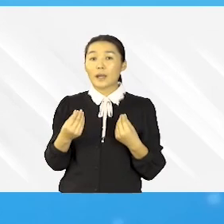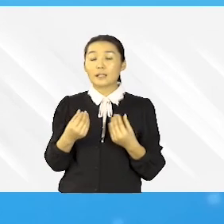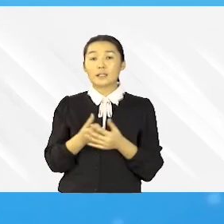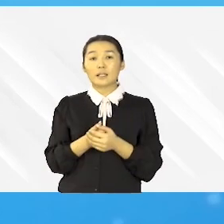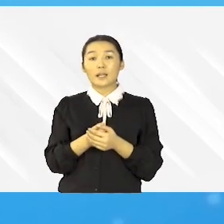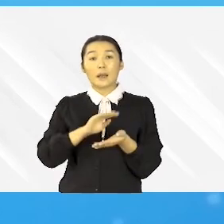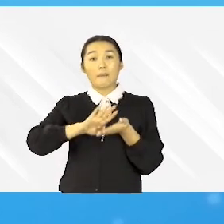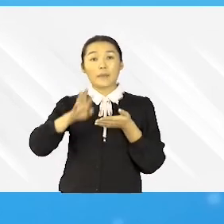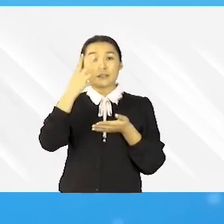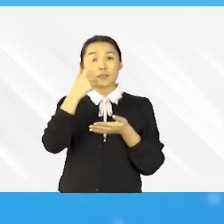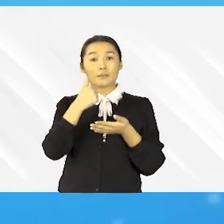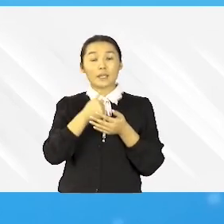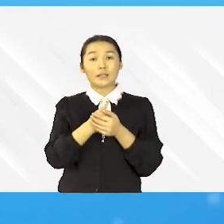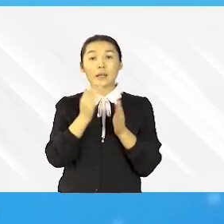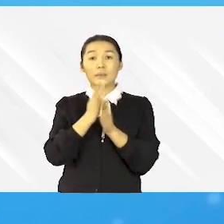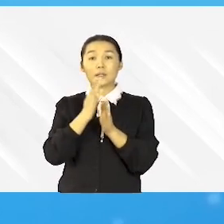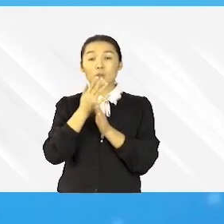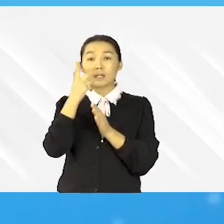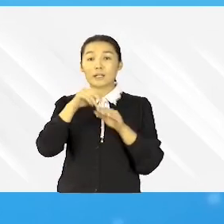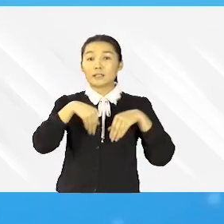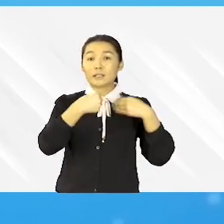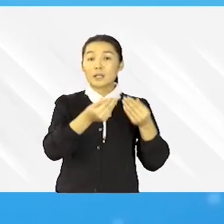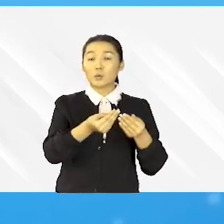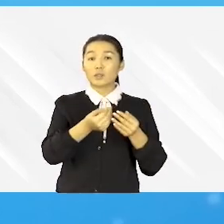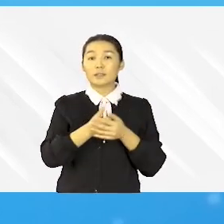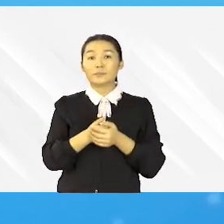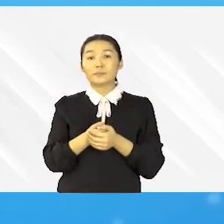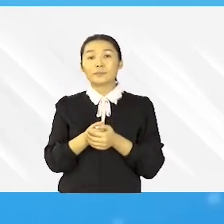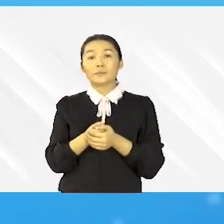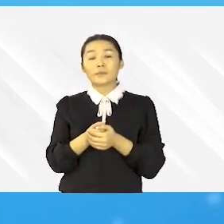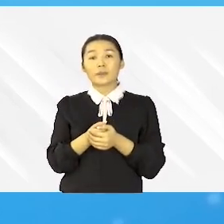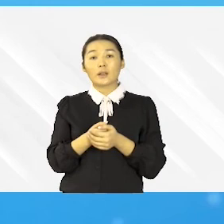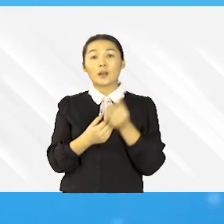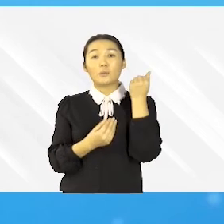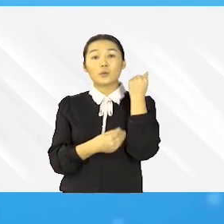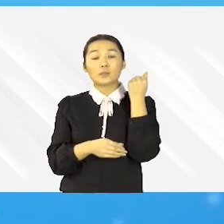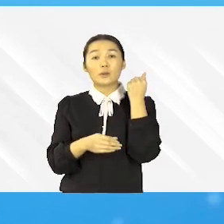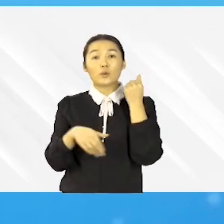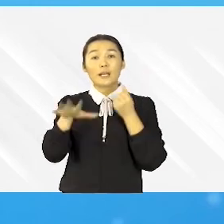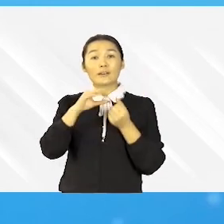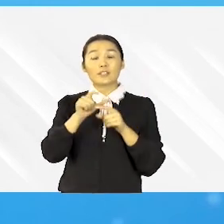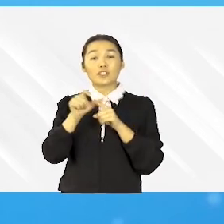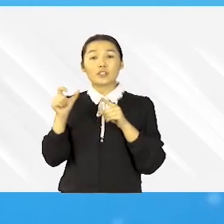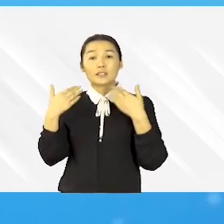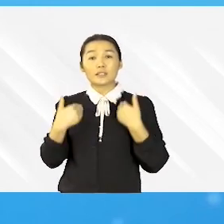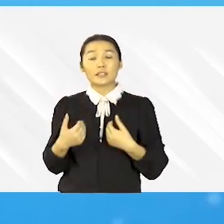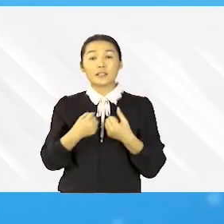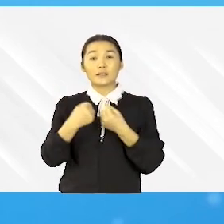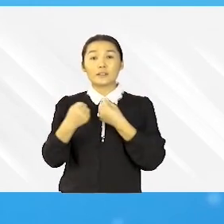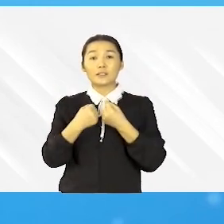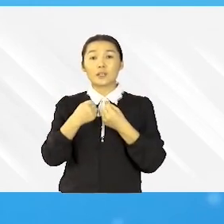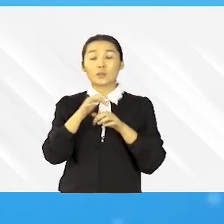без пигмента, природной окраски, дающий цвет. После того, как все части тела отвердеют, насекомое способно к